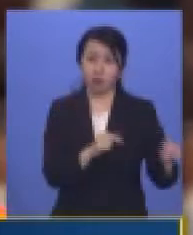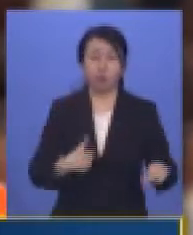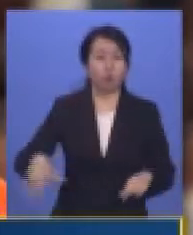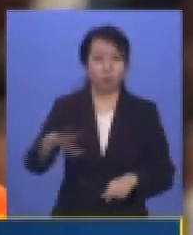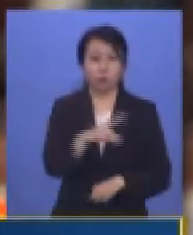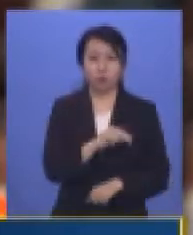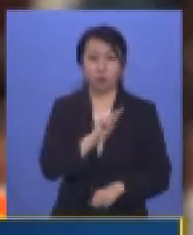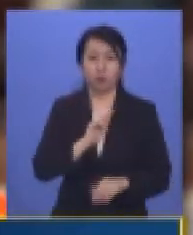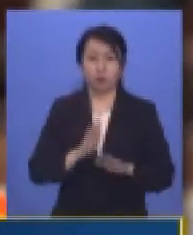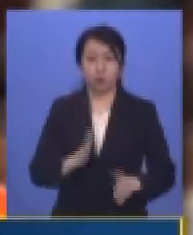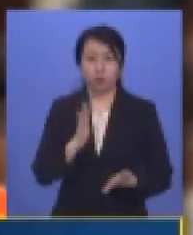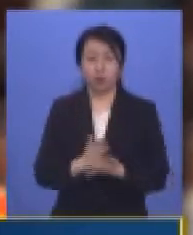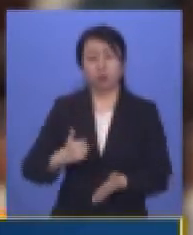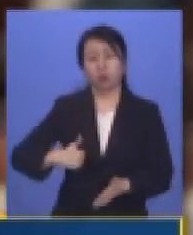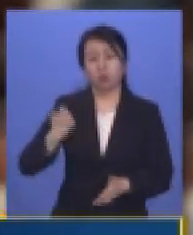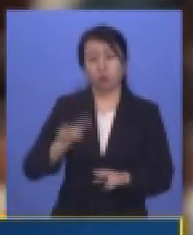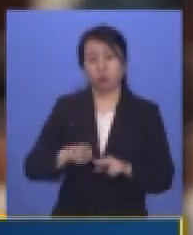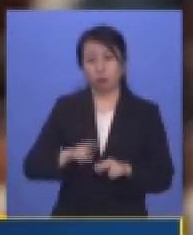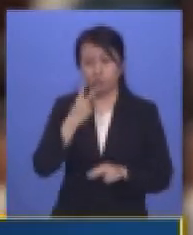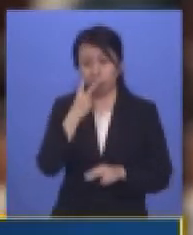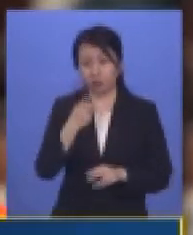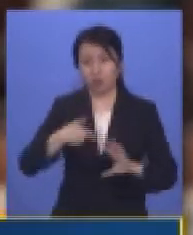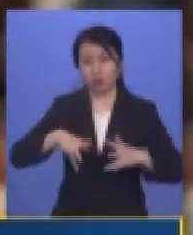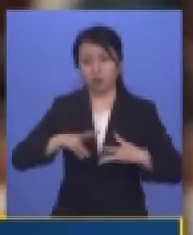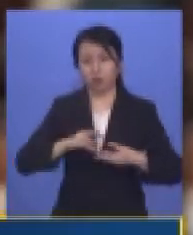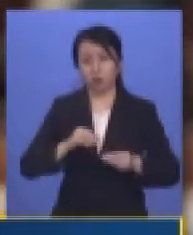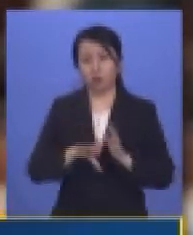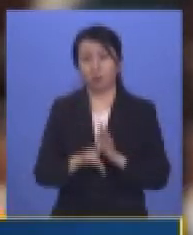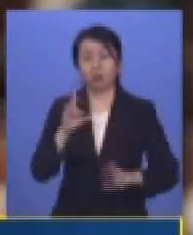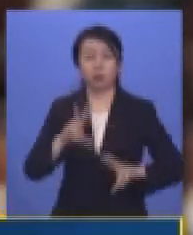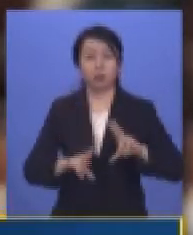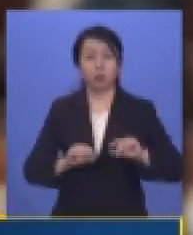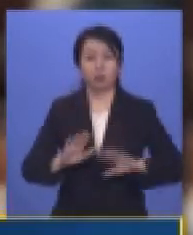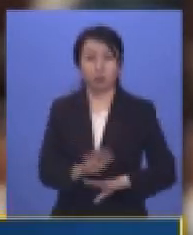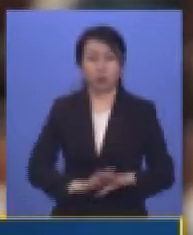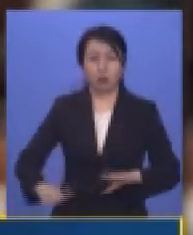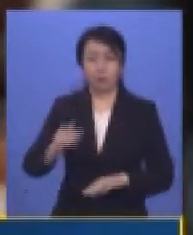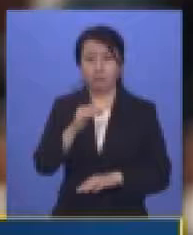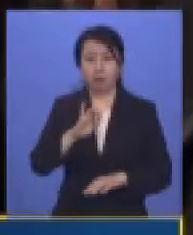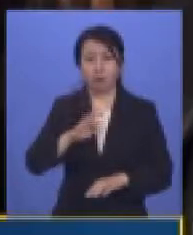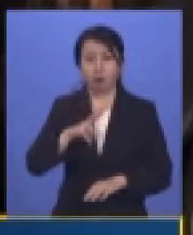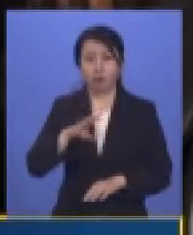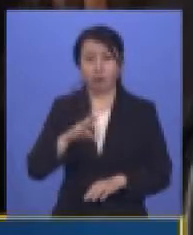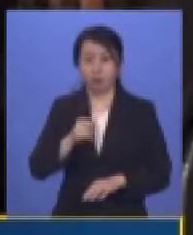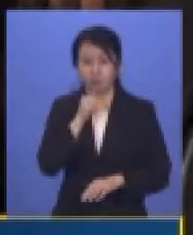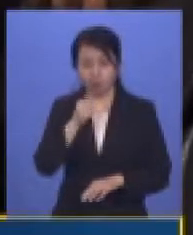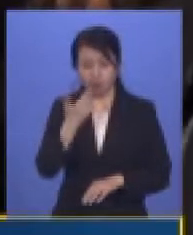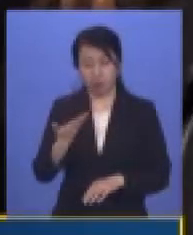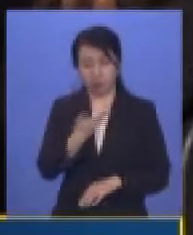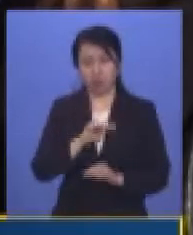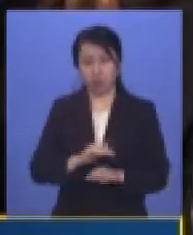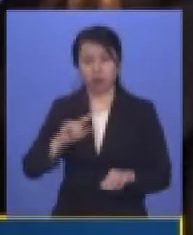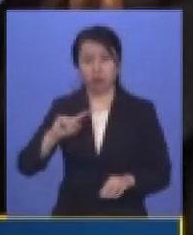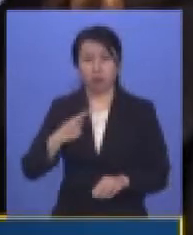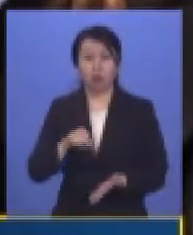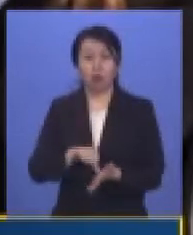ребята достойные, которые показали результаты, отобрались на чемпионатах страны. Это в феврале и в марте месяце. Наши ребята